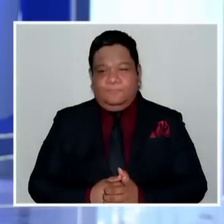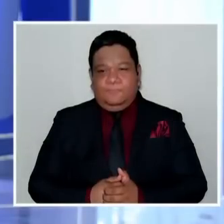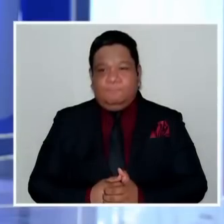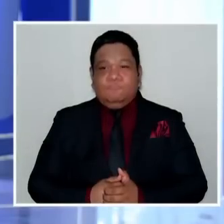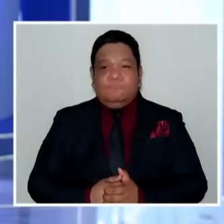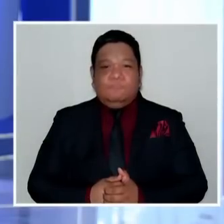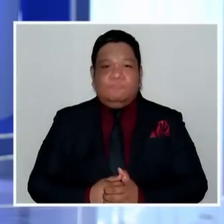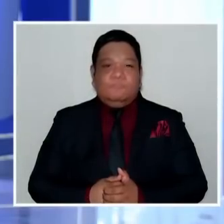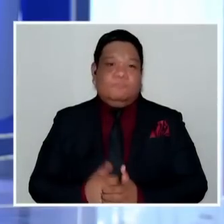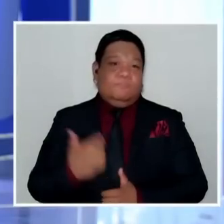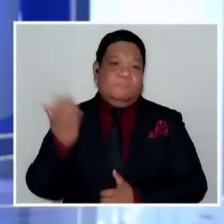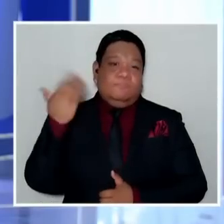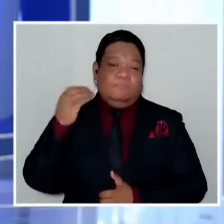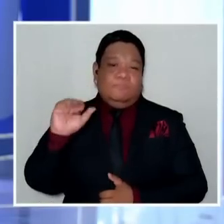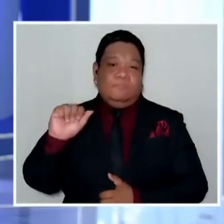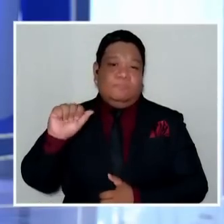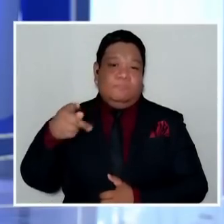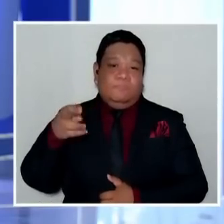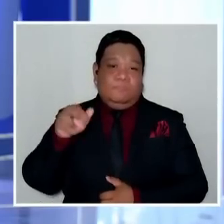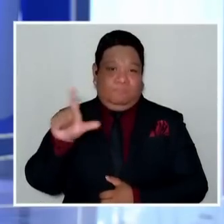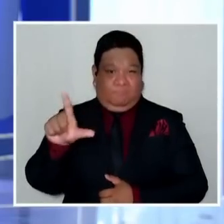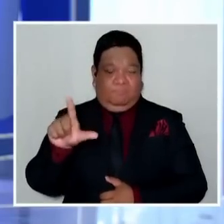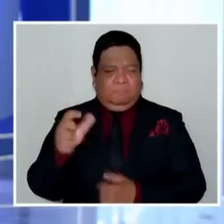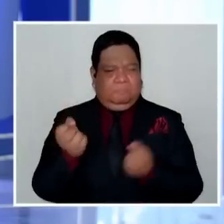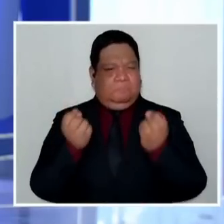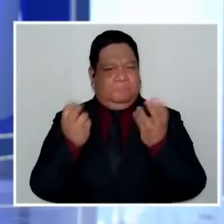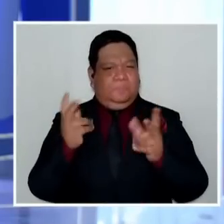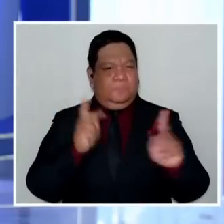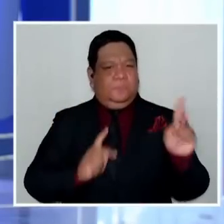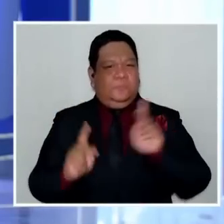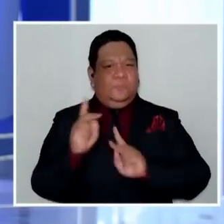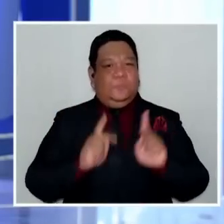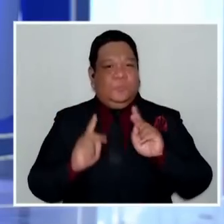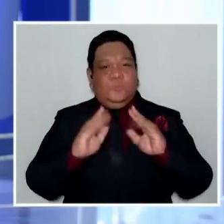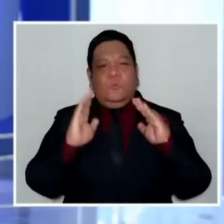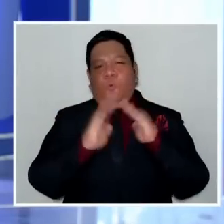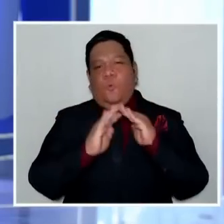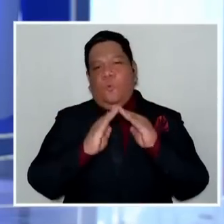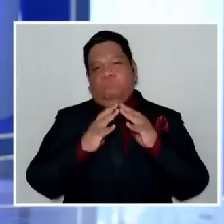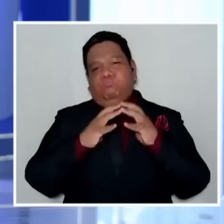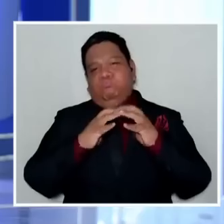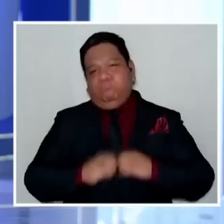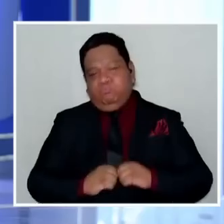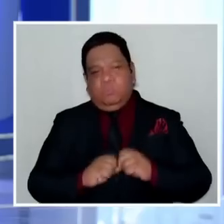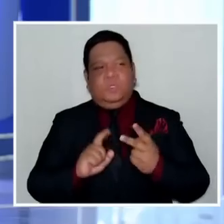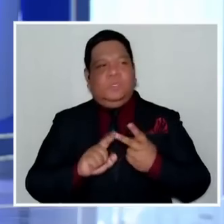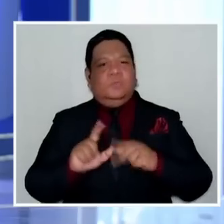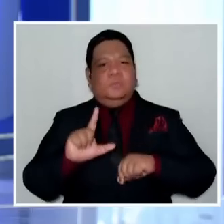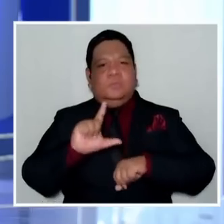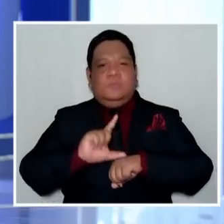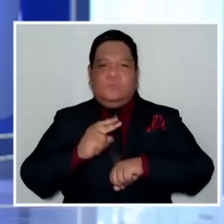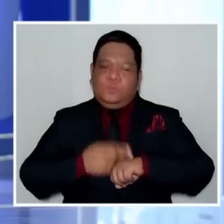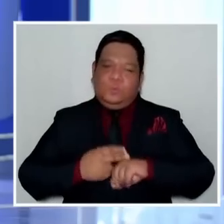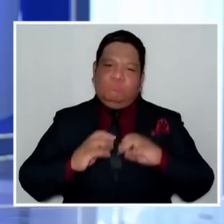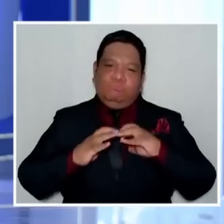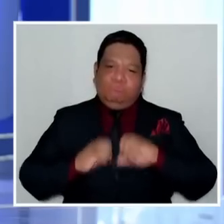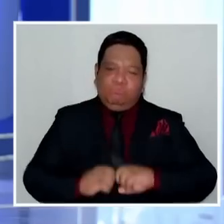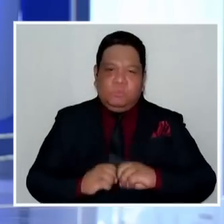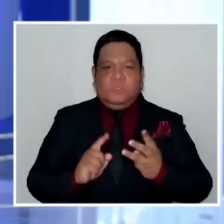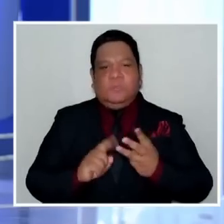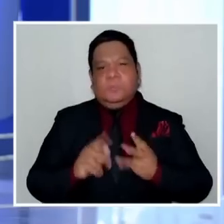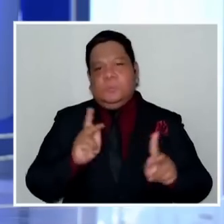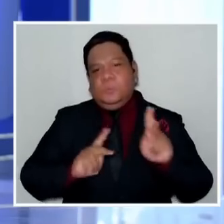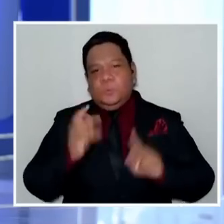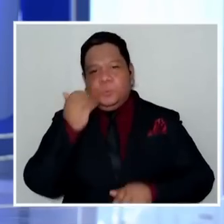Abril, daan-daan sa ating mga kababayan ang nawala ng tirahan, kabuhayan at maging mahal sa buhay dahil sa